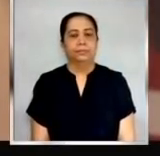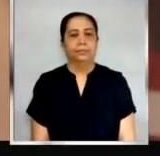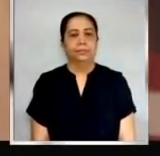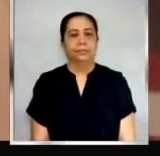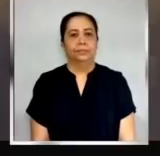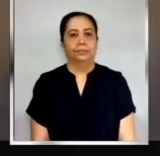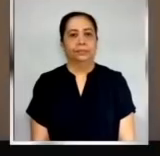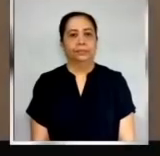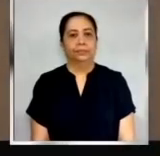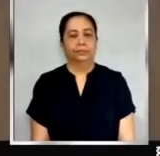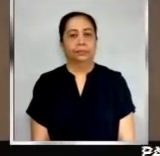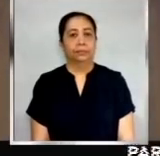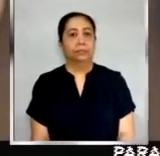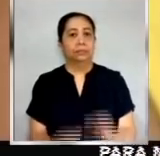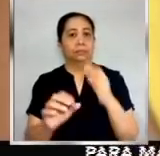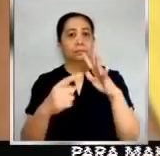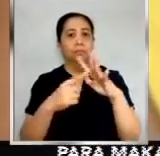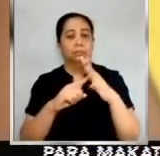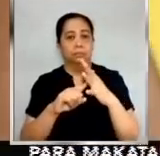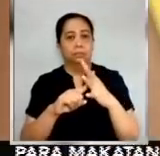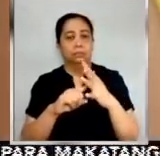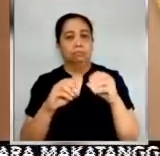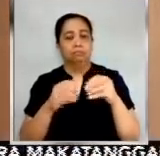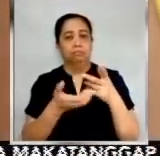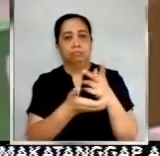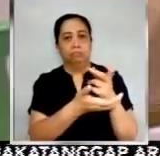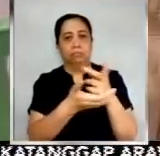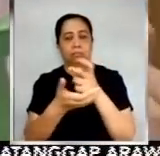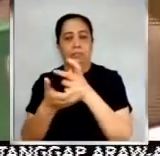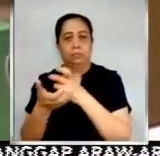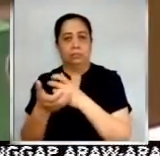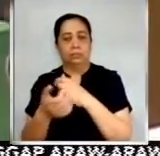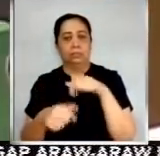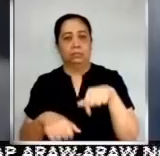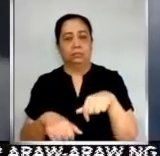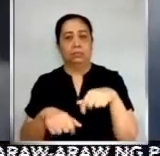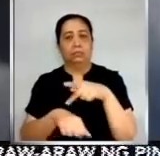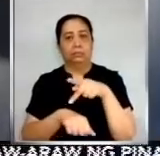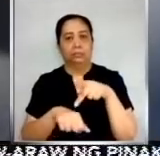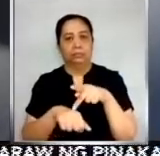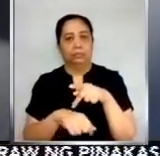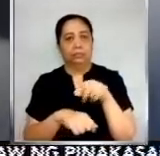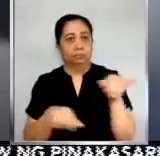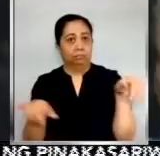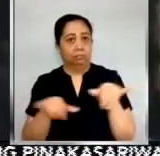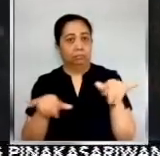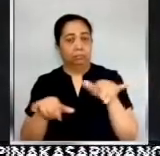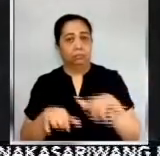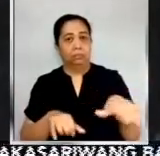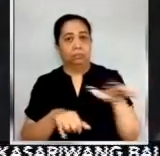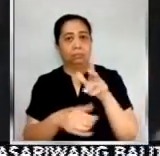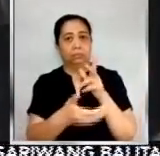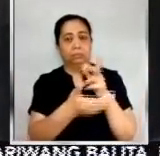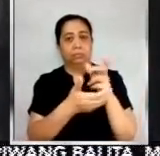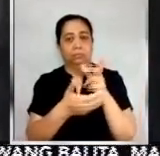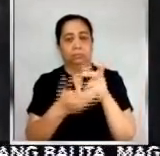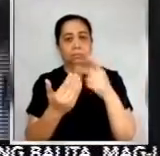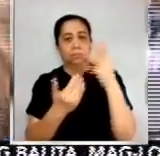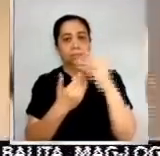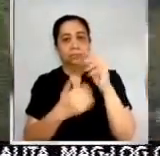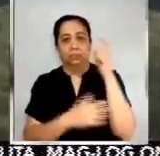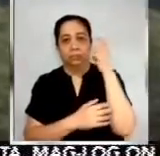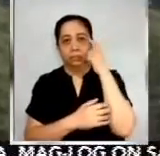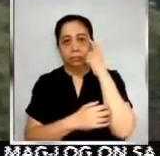Kapag nagsimula ng pamamigay ng bakuna kontra COVID-19 sa bansa, tulad kaya ng mga karaniwang mass vaccination program ng gobyerno ang magiging